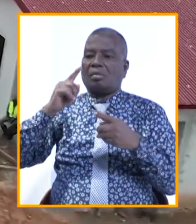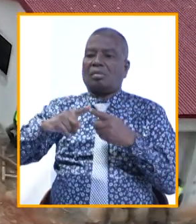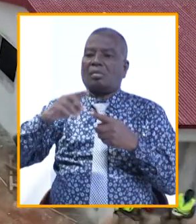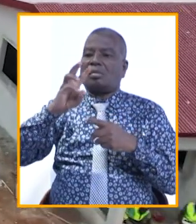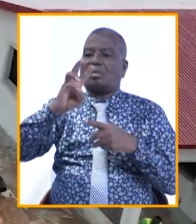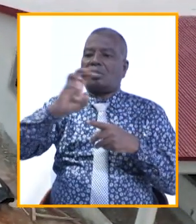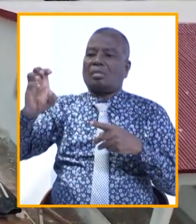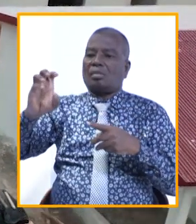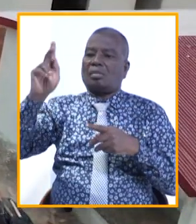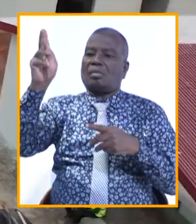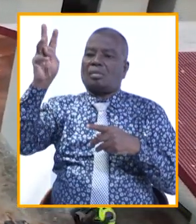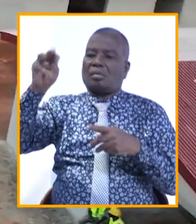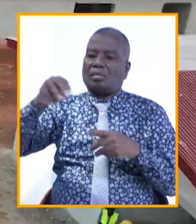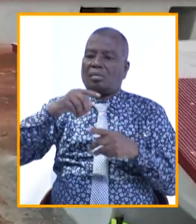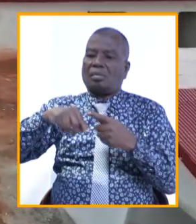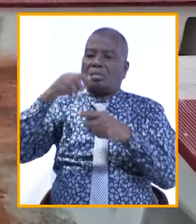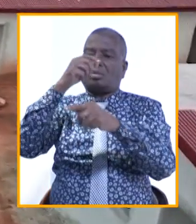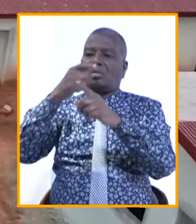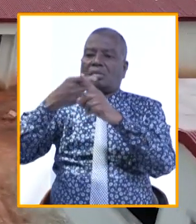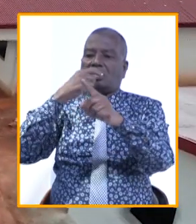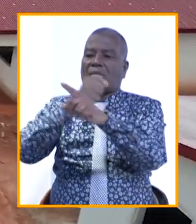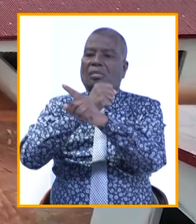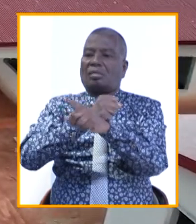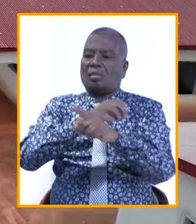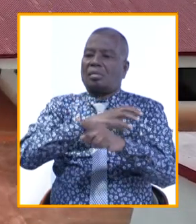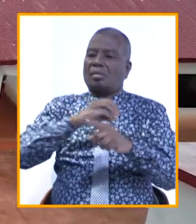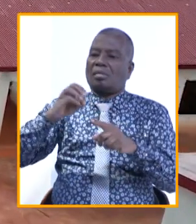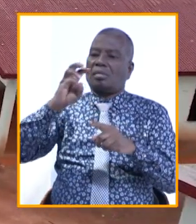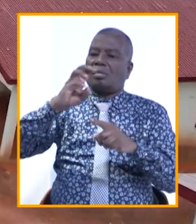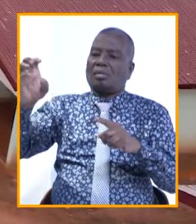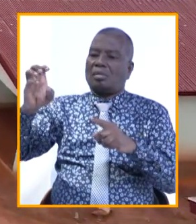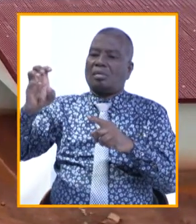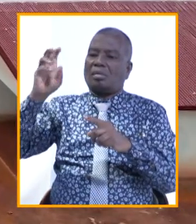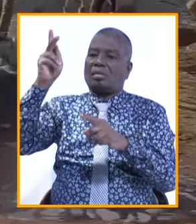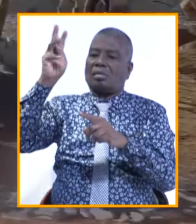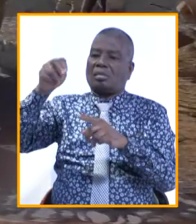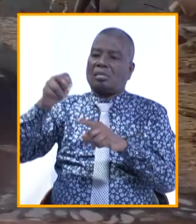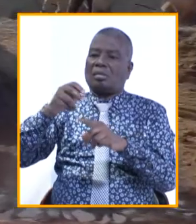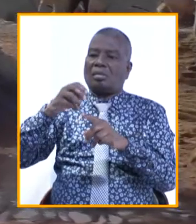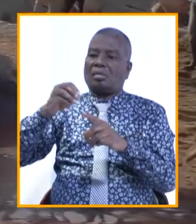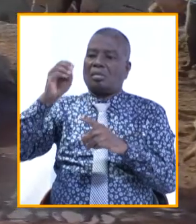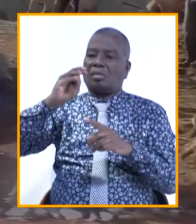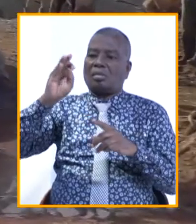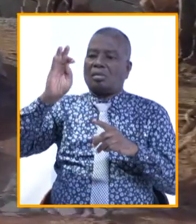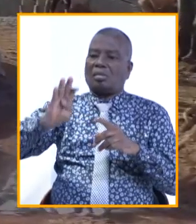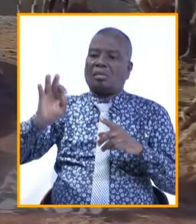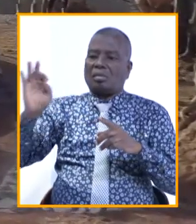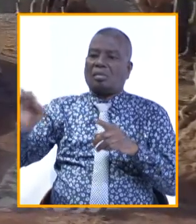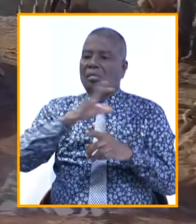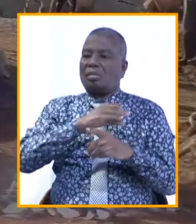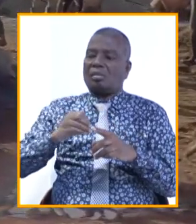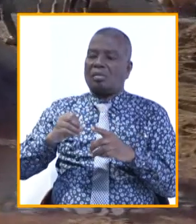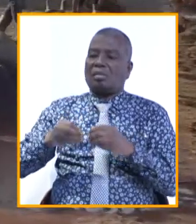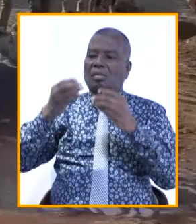600 km d'Abidjan, 600 km de Ouagadougou et 600 km de Bamako, est desservi par le